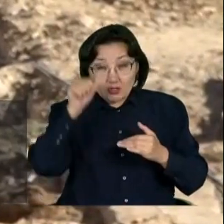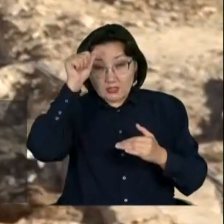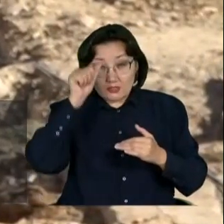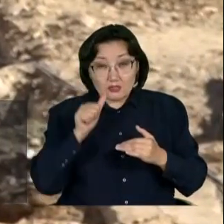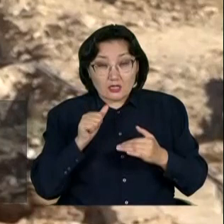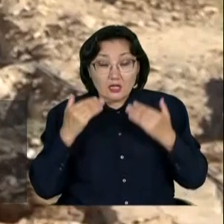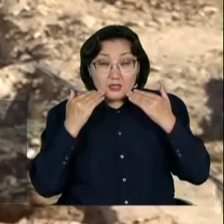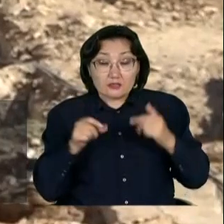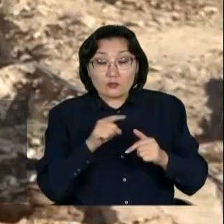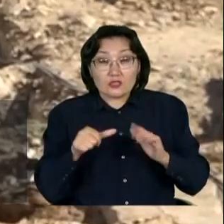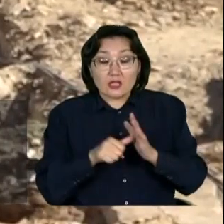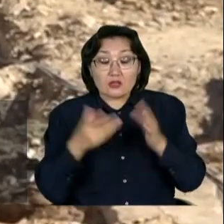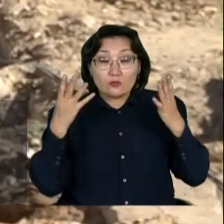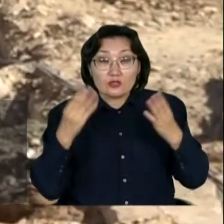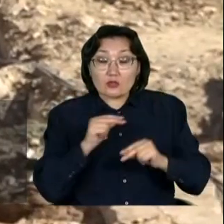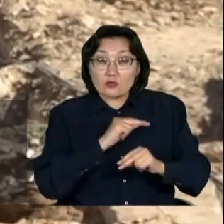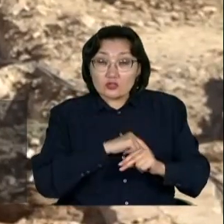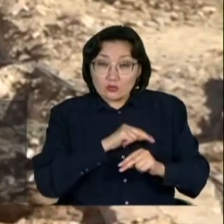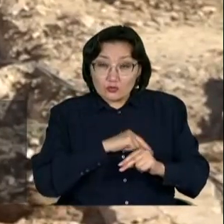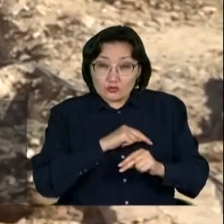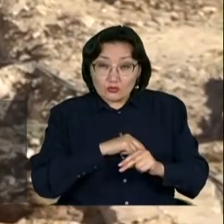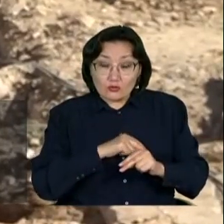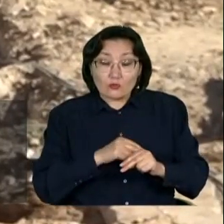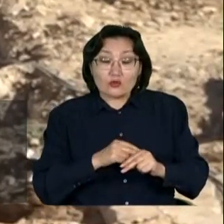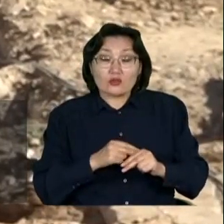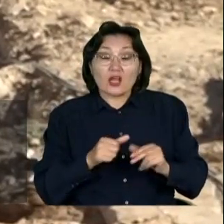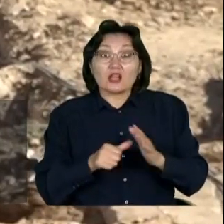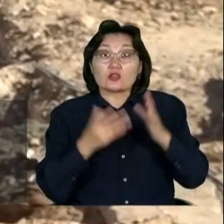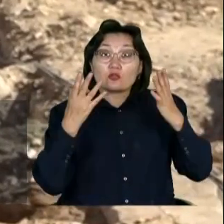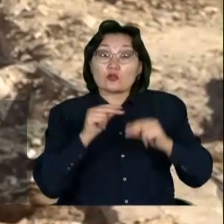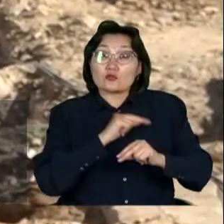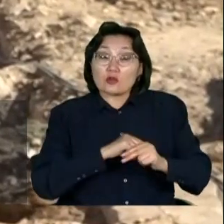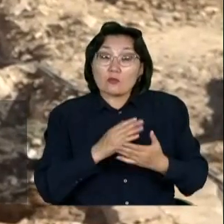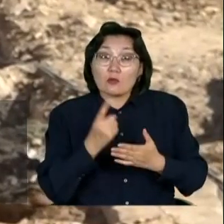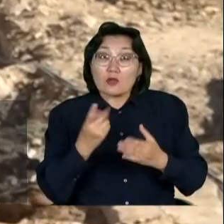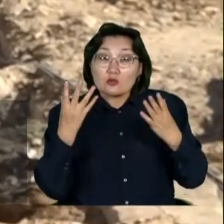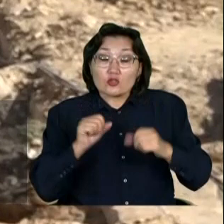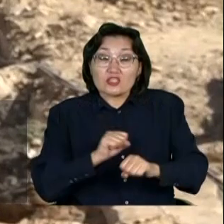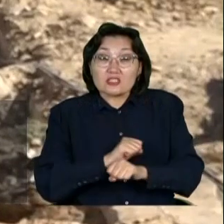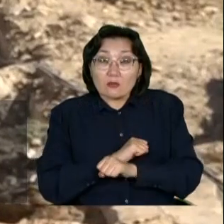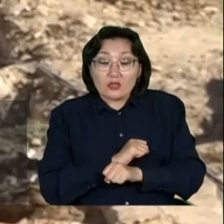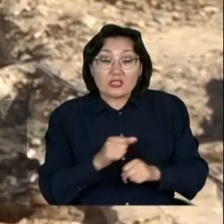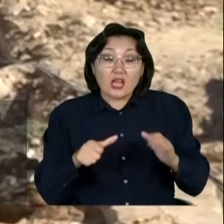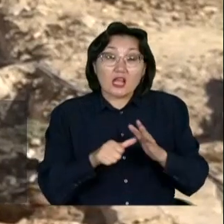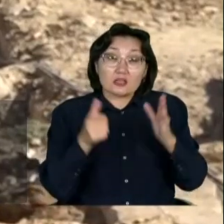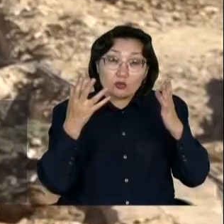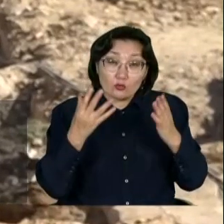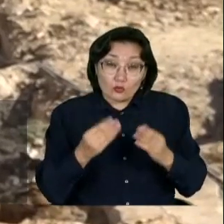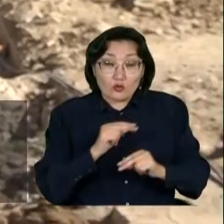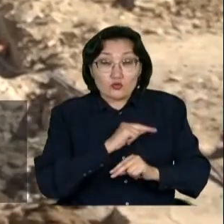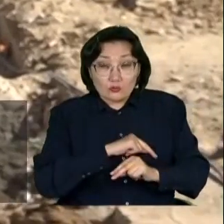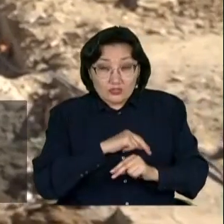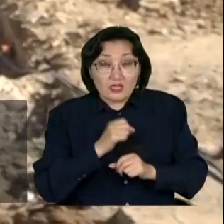40-тің аяғына дейін 6 күндік жұмыс күнімен жұмыс істеп жатырмыз. Бір күн демалыс, қалған дүрі 6 күндік демалыспен жұмыс істеп